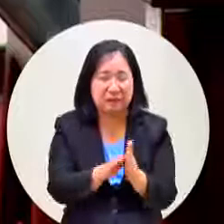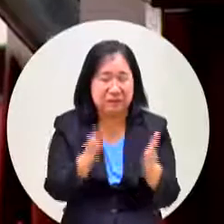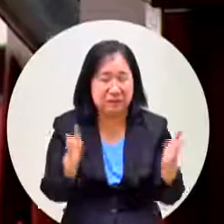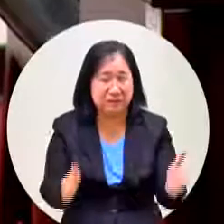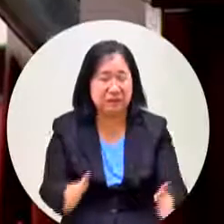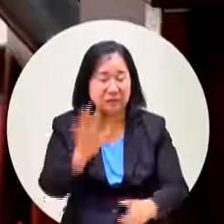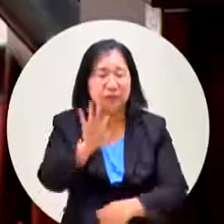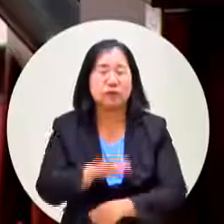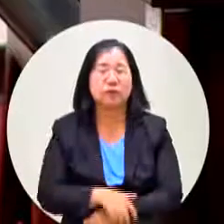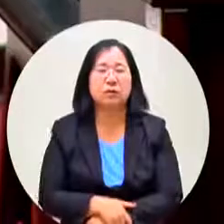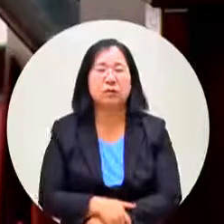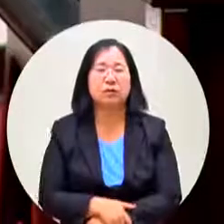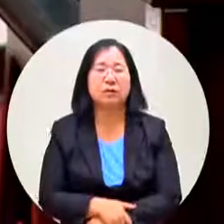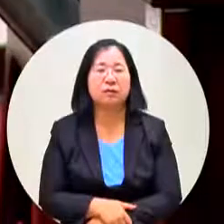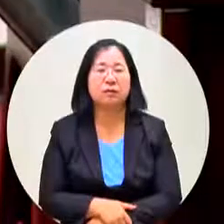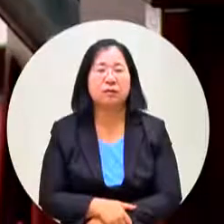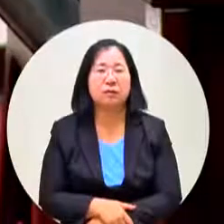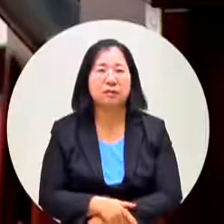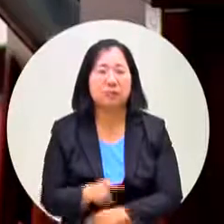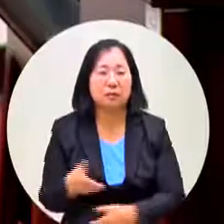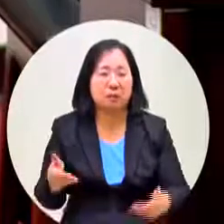一条排水，就是